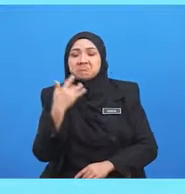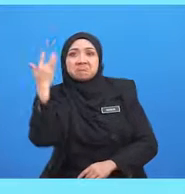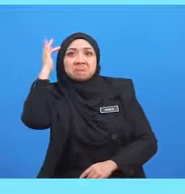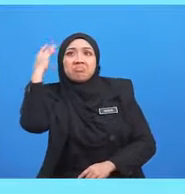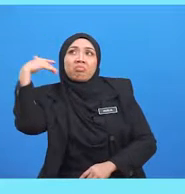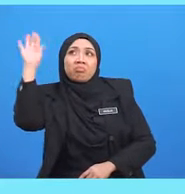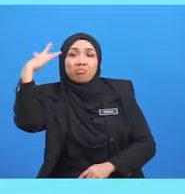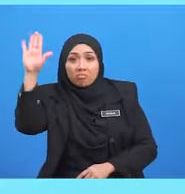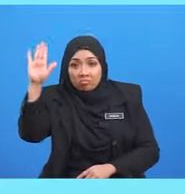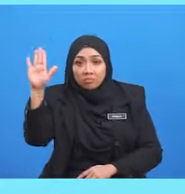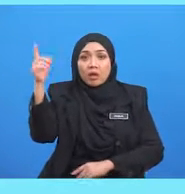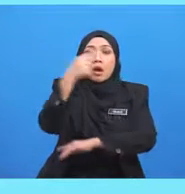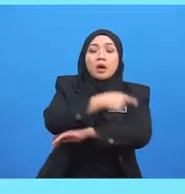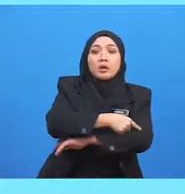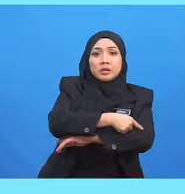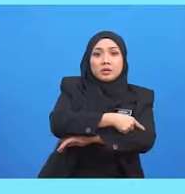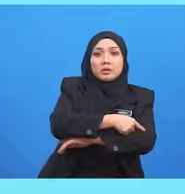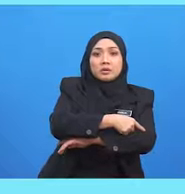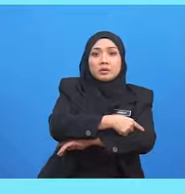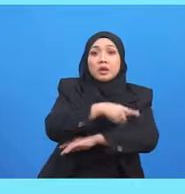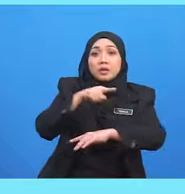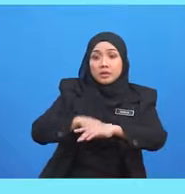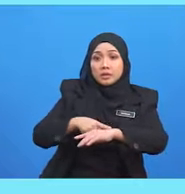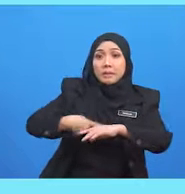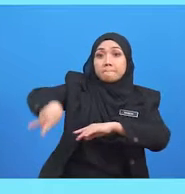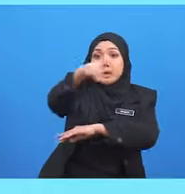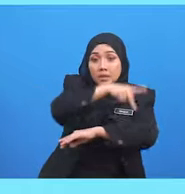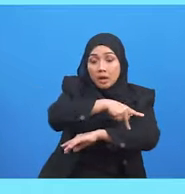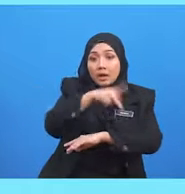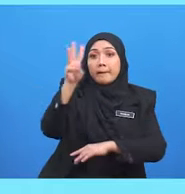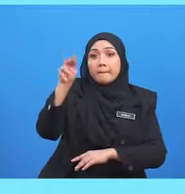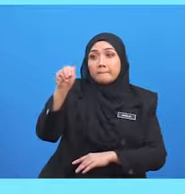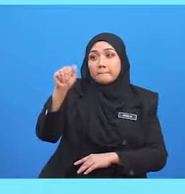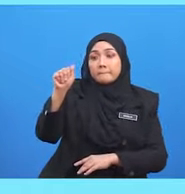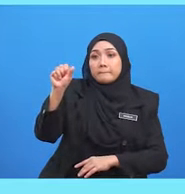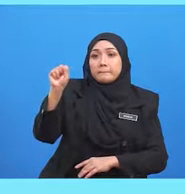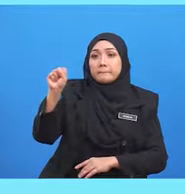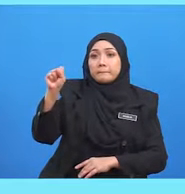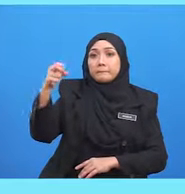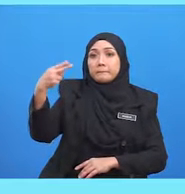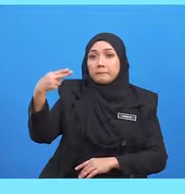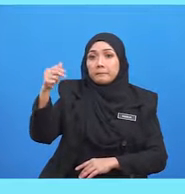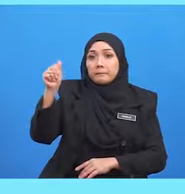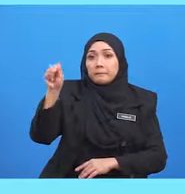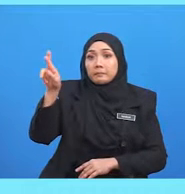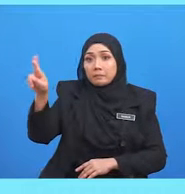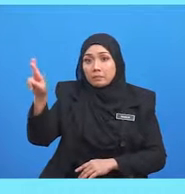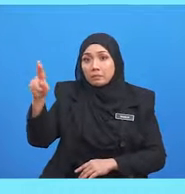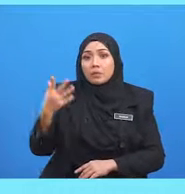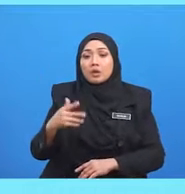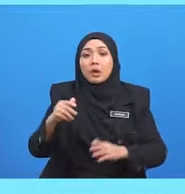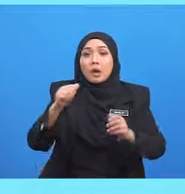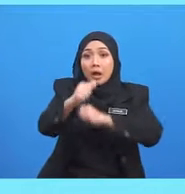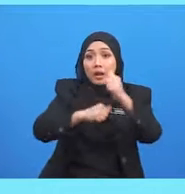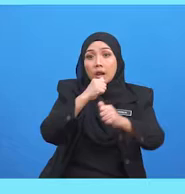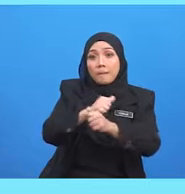neraka. Mengingkari kewujudan alam barzah atau alam kubur. Mengingkari kewujudan malaikat dan